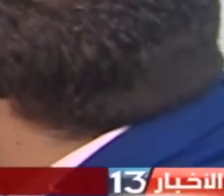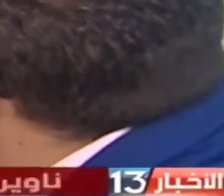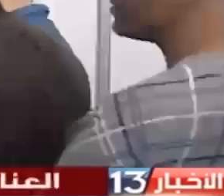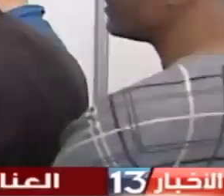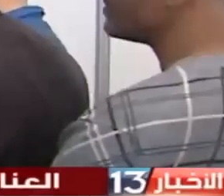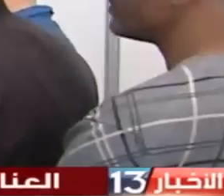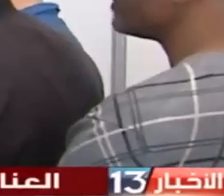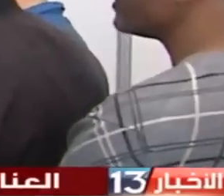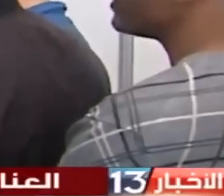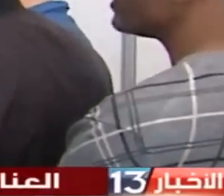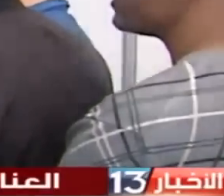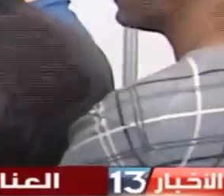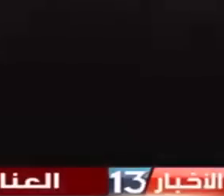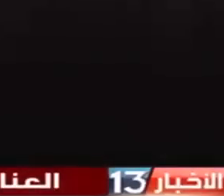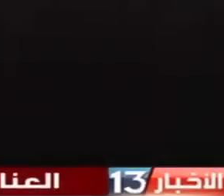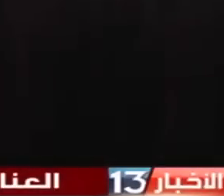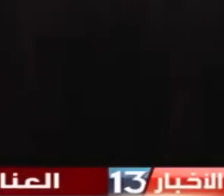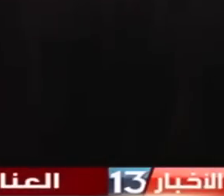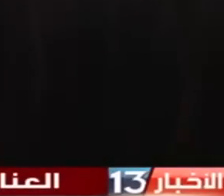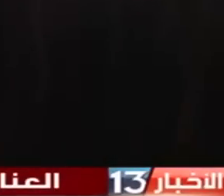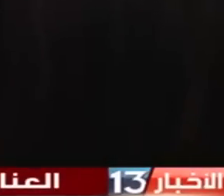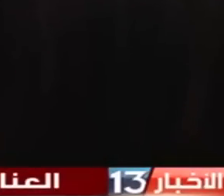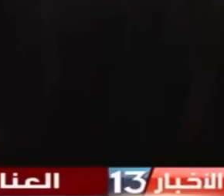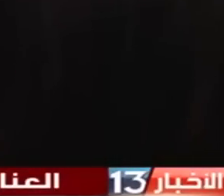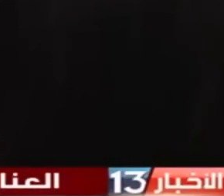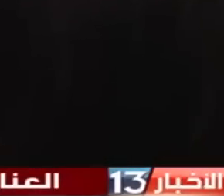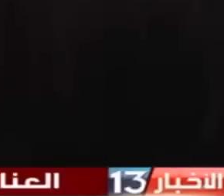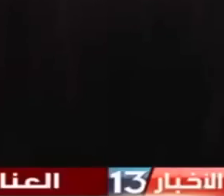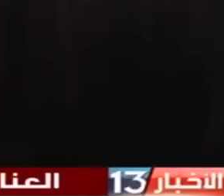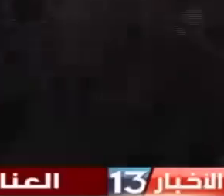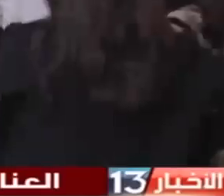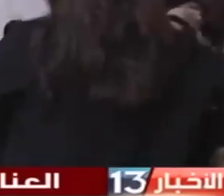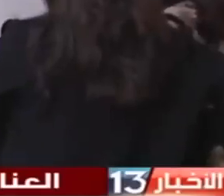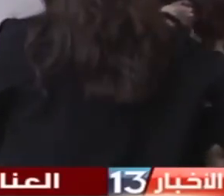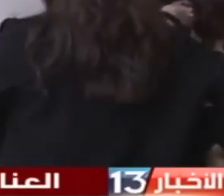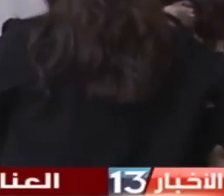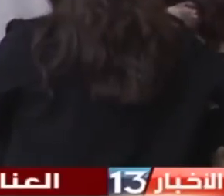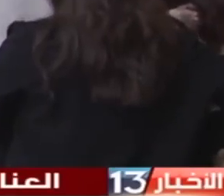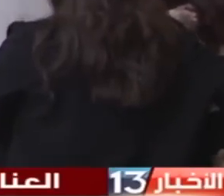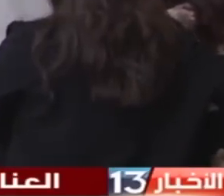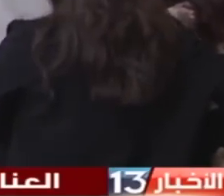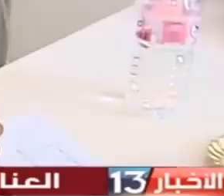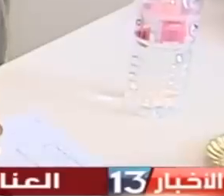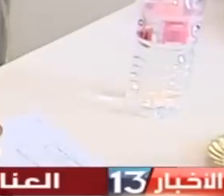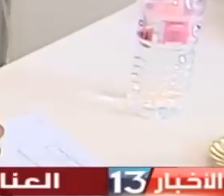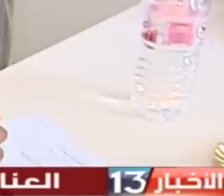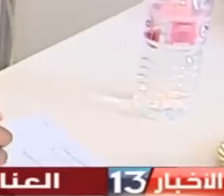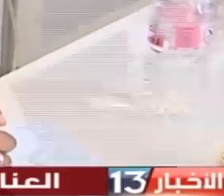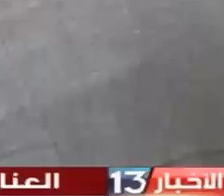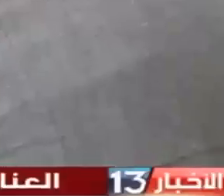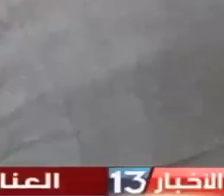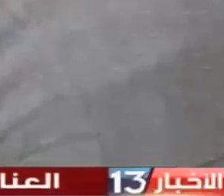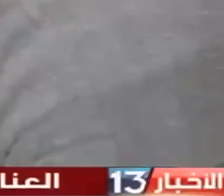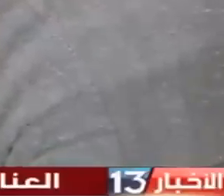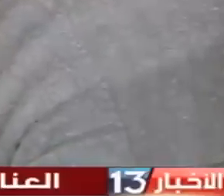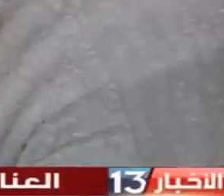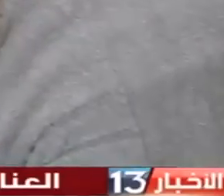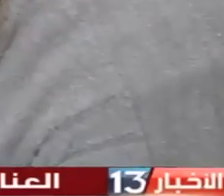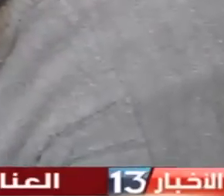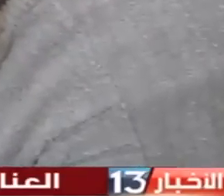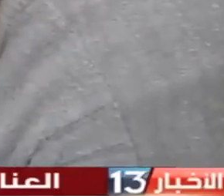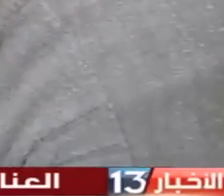المبادره الخاصه بالماساه تسعه عشره مؤسسه اقتصاديه تقدم ستمائه عرض شغل لطالبيها في اختصاصات